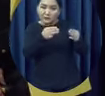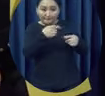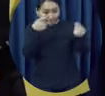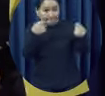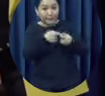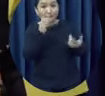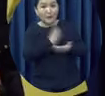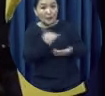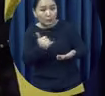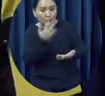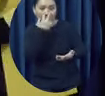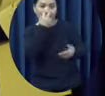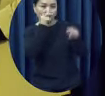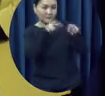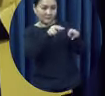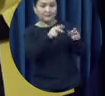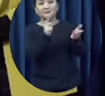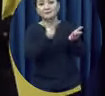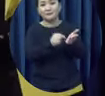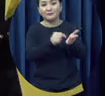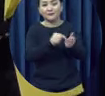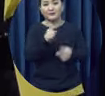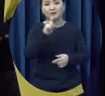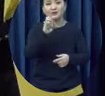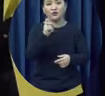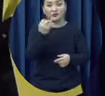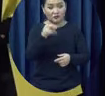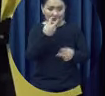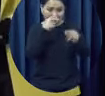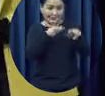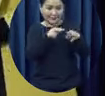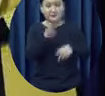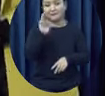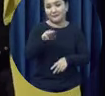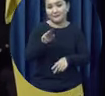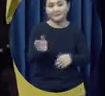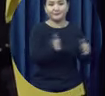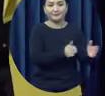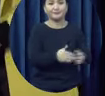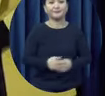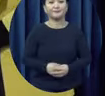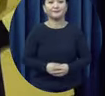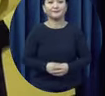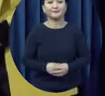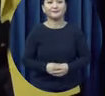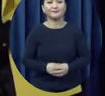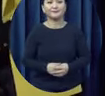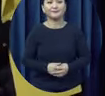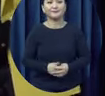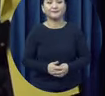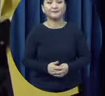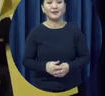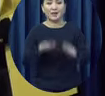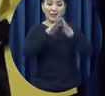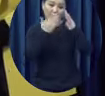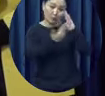хүрч ийн үү гэдэг байдал дээр нь хяналт тавих юм бол энэ бол зохистой хяналт тавих байдал юм аа. За мөн одоо